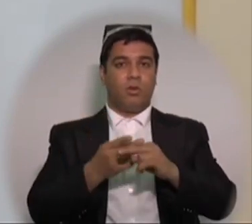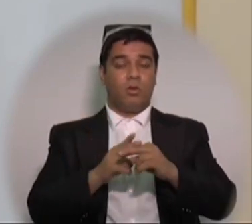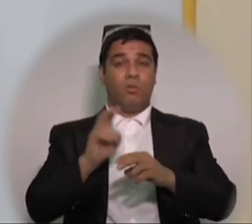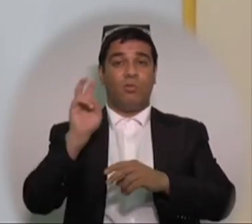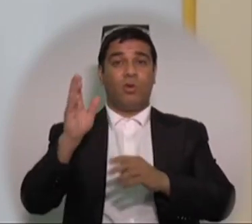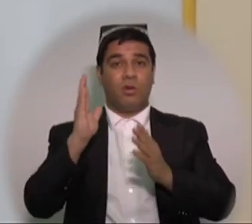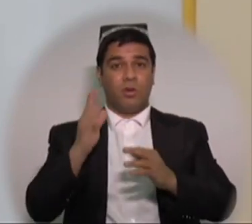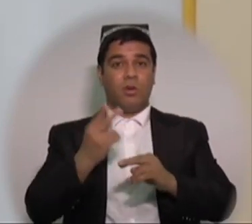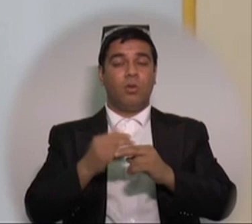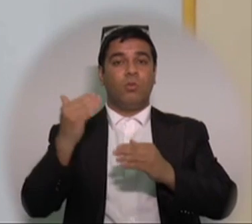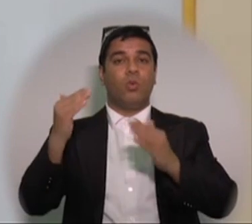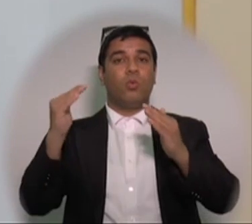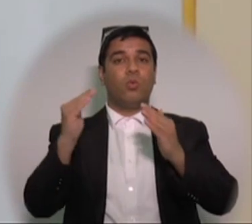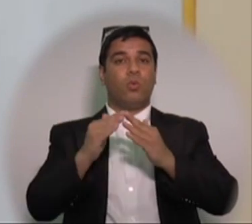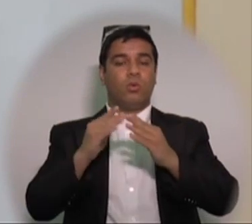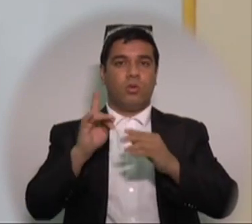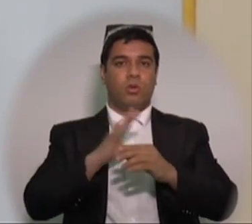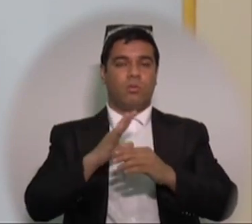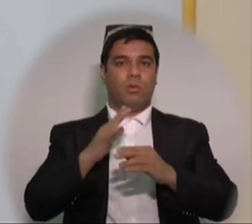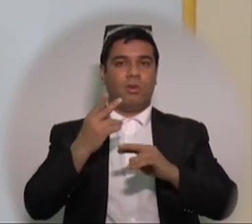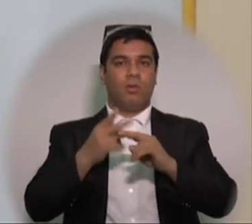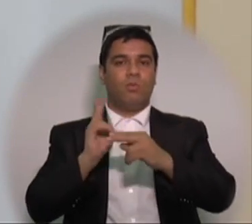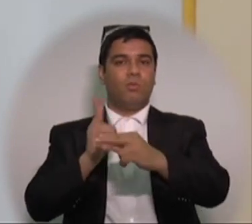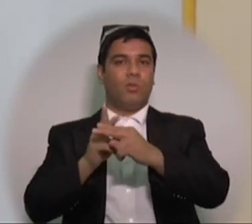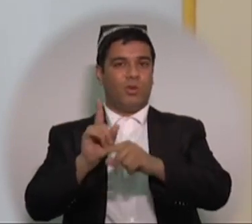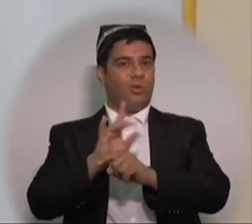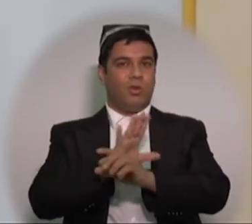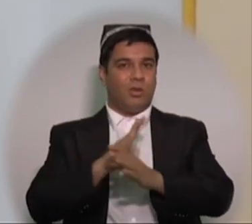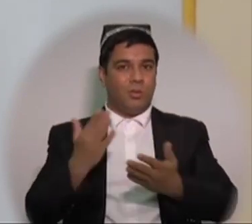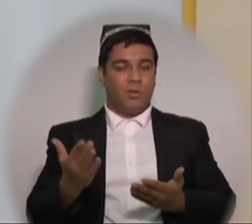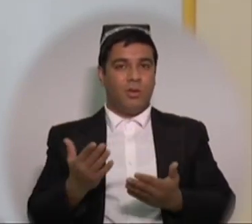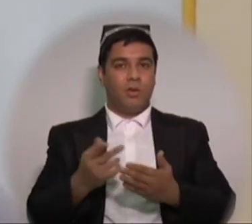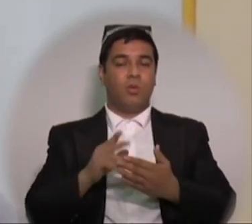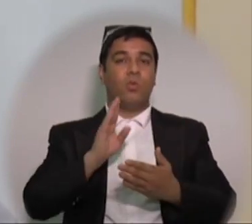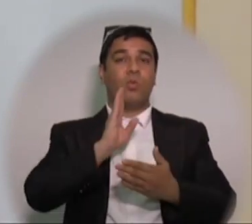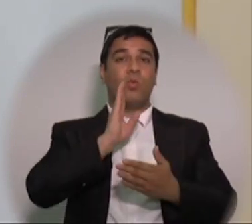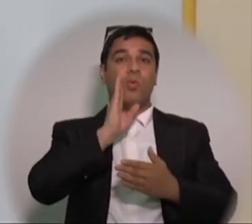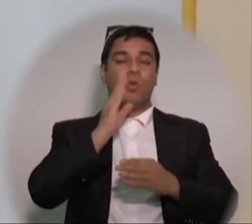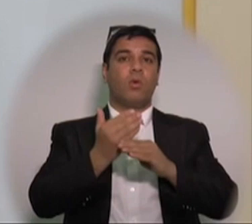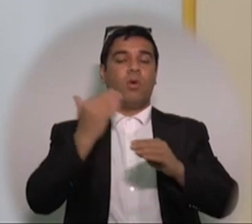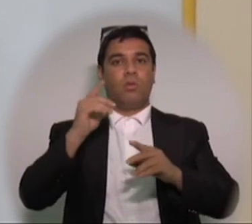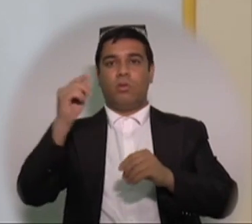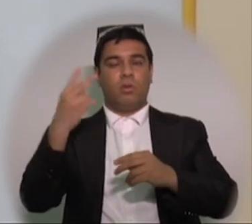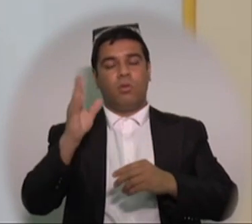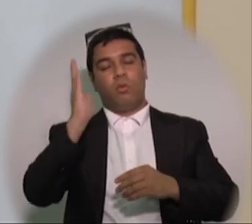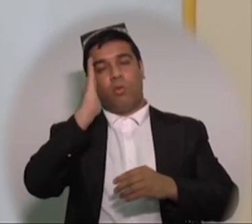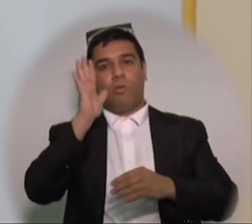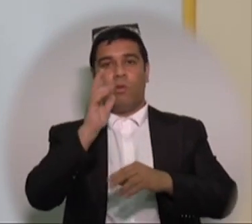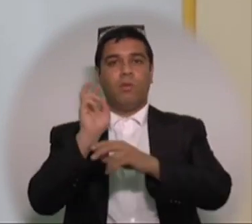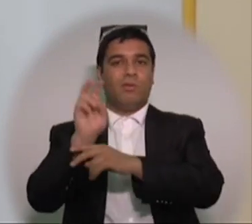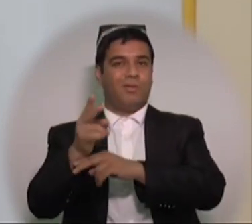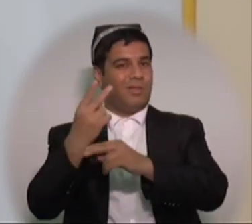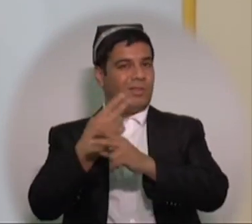Borganda o'sha xonadon egasini xijolat qilib qo'yadigan bo'lmasin. Bomdoddan oldin borib, eshigini taqillatmasin u